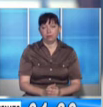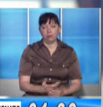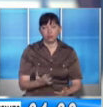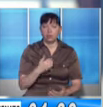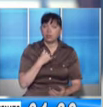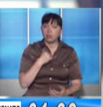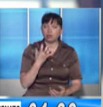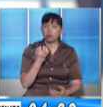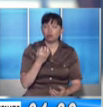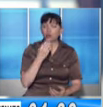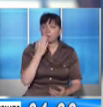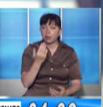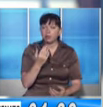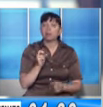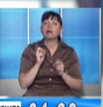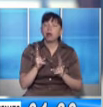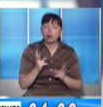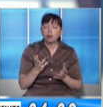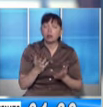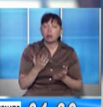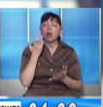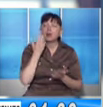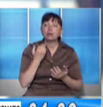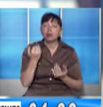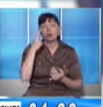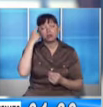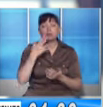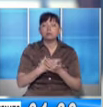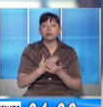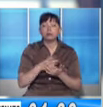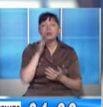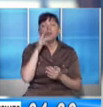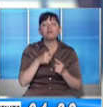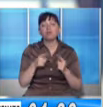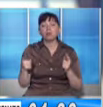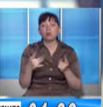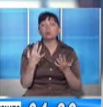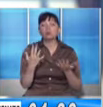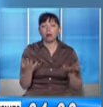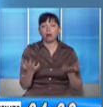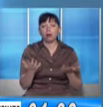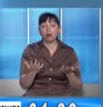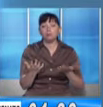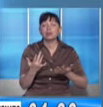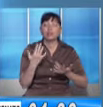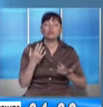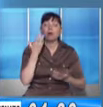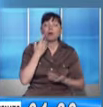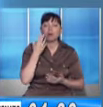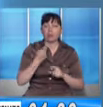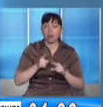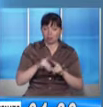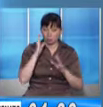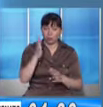Aș fi vrut ca să vă întreb totuși cum, când vedeți dumneavoastră în timp, ca timp, Ca timp? Cam când vedeți